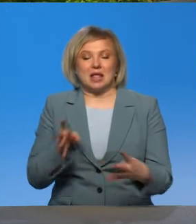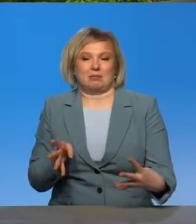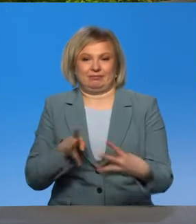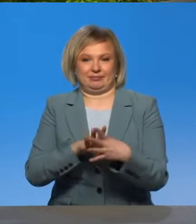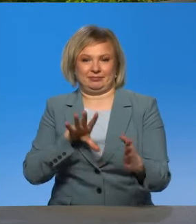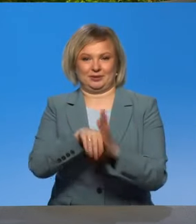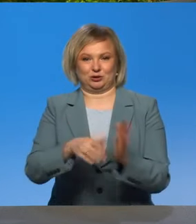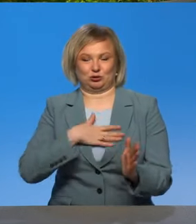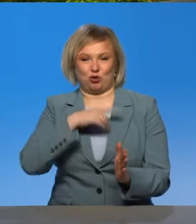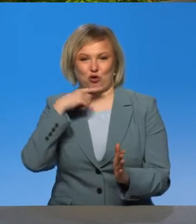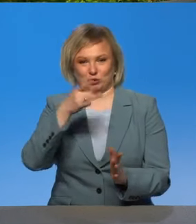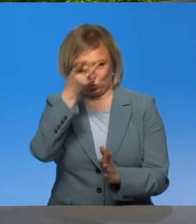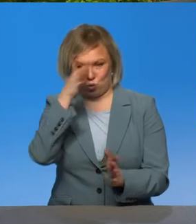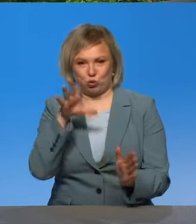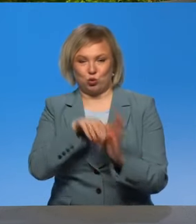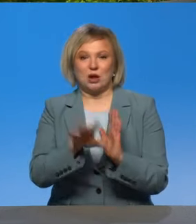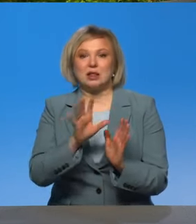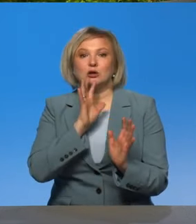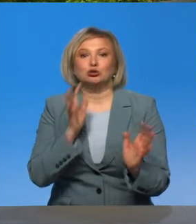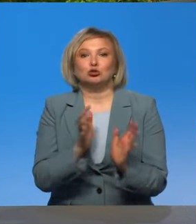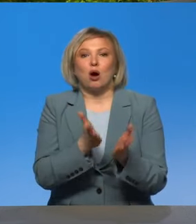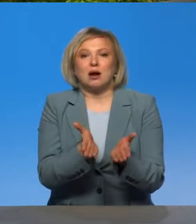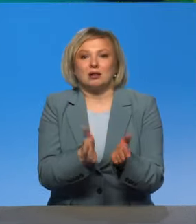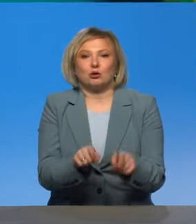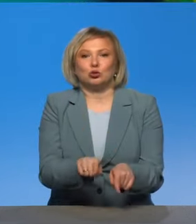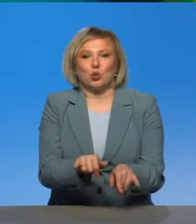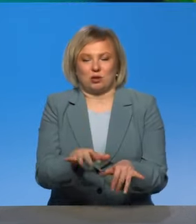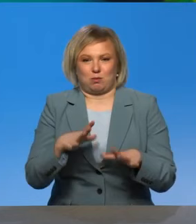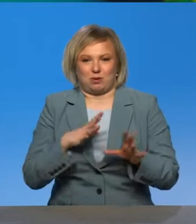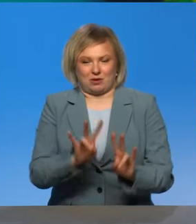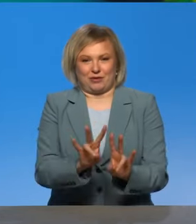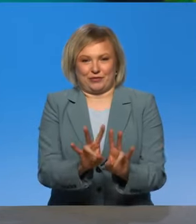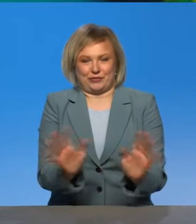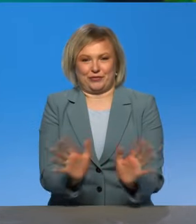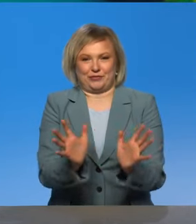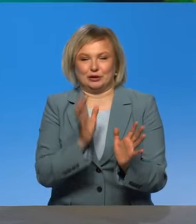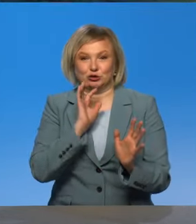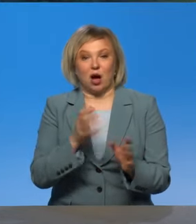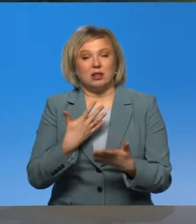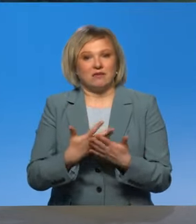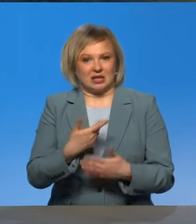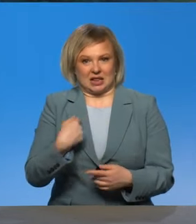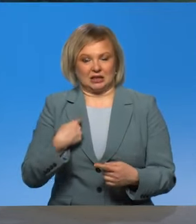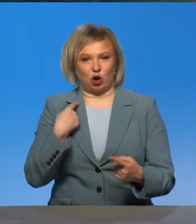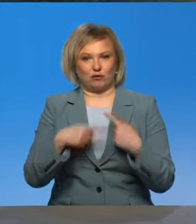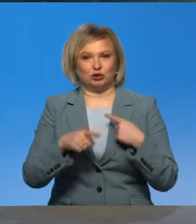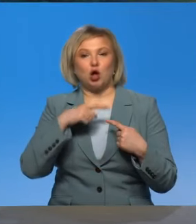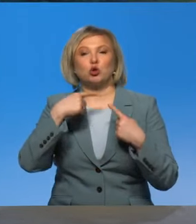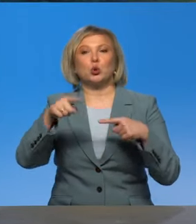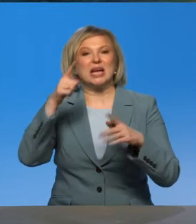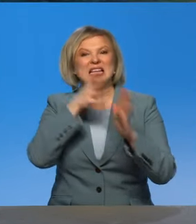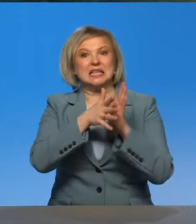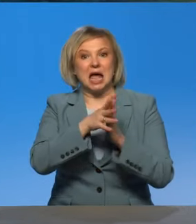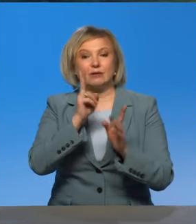культивировать свою культуру, а именно сохранять и изучать, что у них было. Вот это одна из самых важных. Мне кажется, нас отличает, да, от многих других исследований. Или нет,